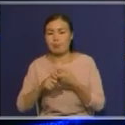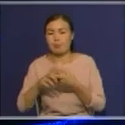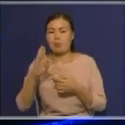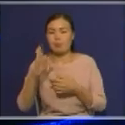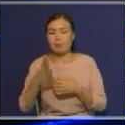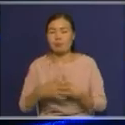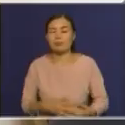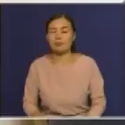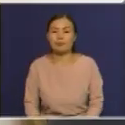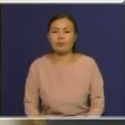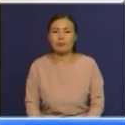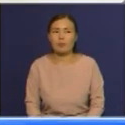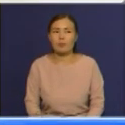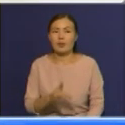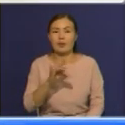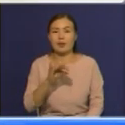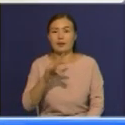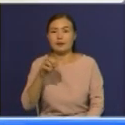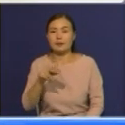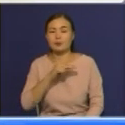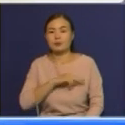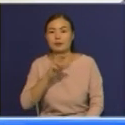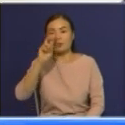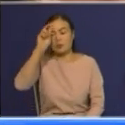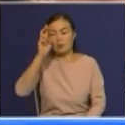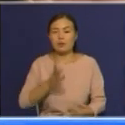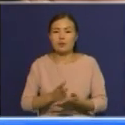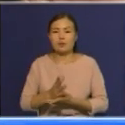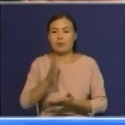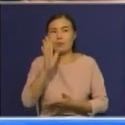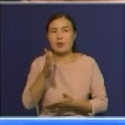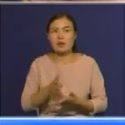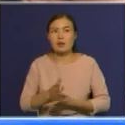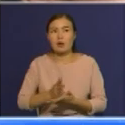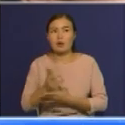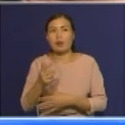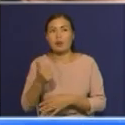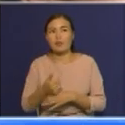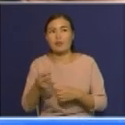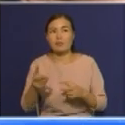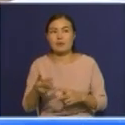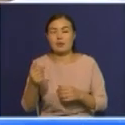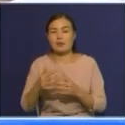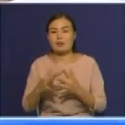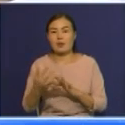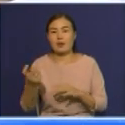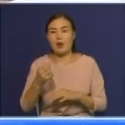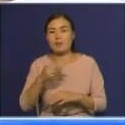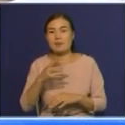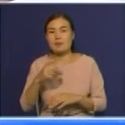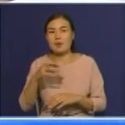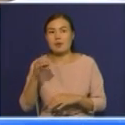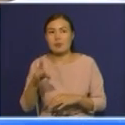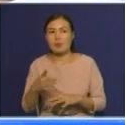далее ринат шамхалов работает на государственной службе уже пять лет сейчас он главный специалист сельской администрации с